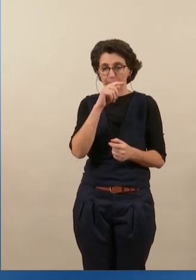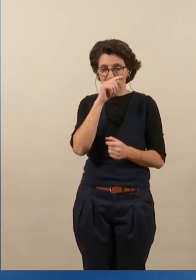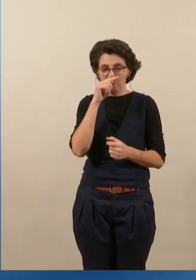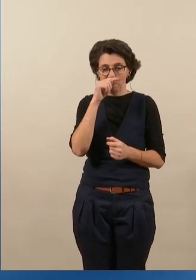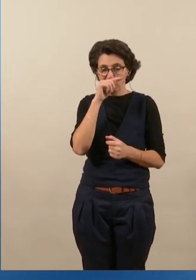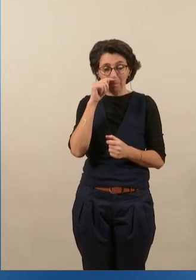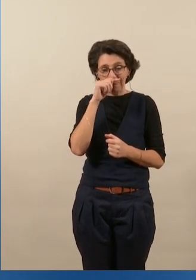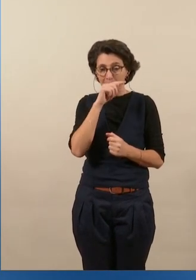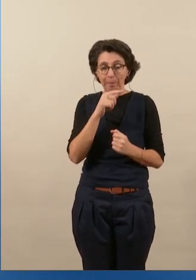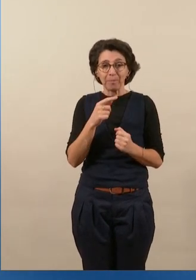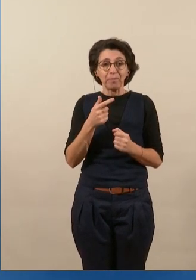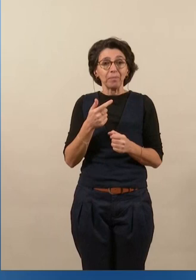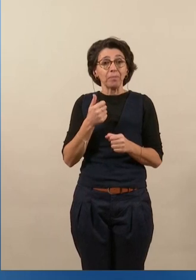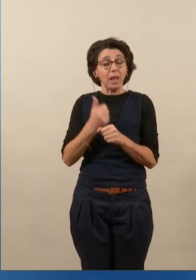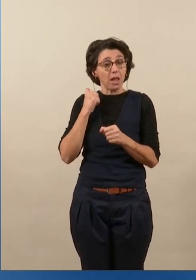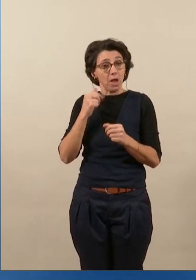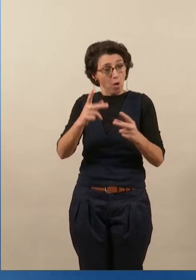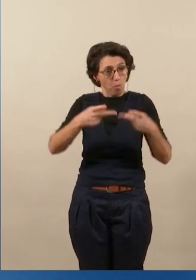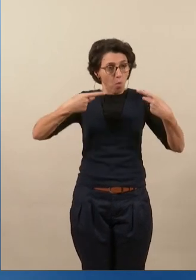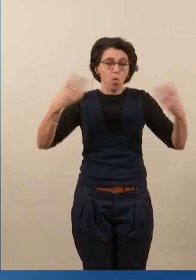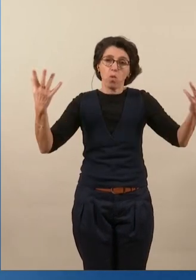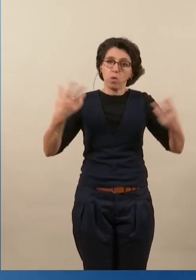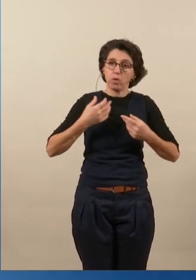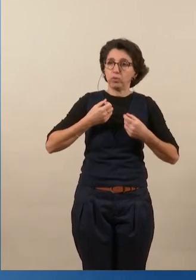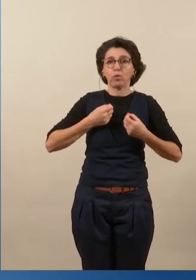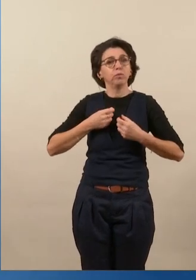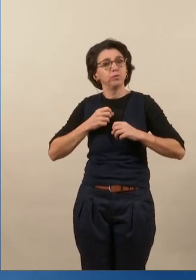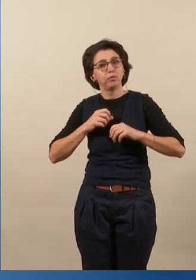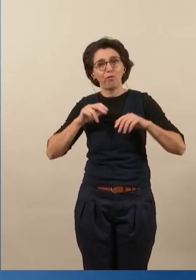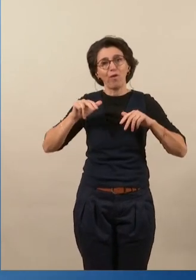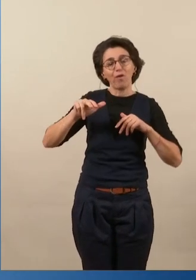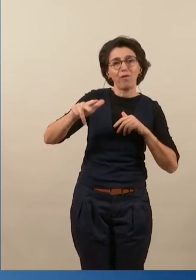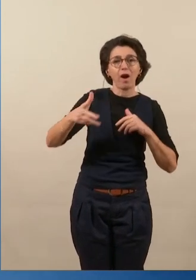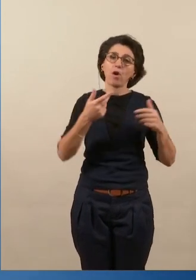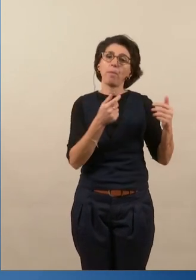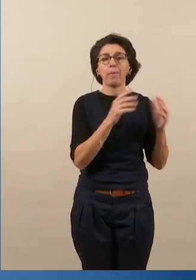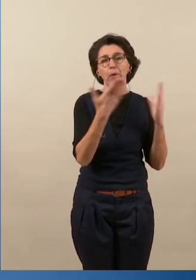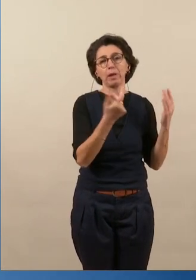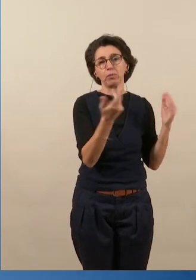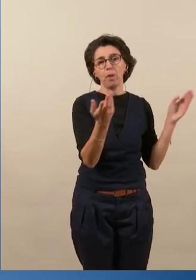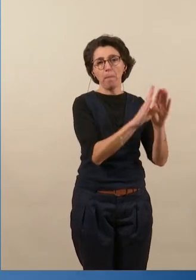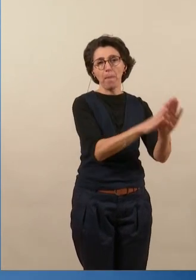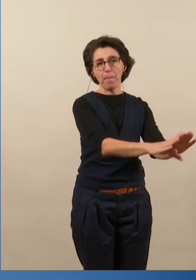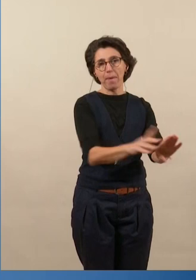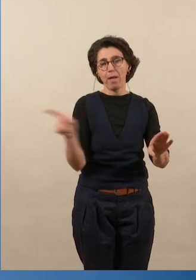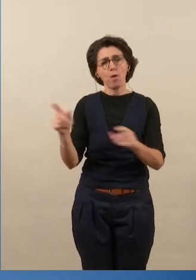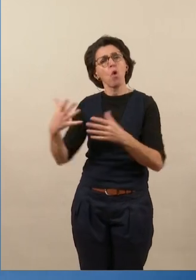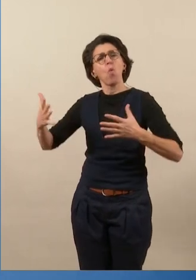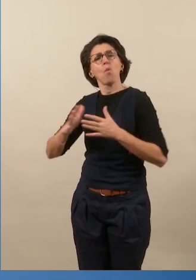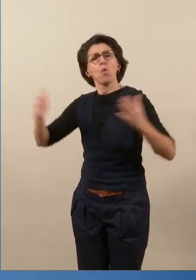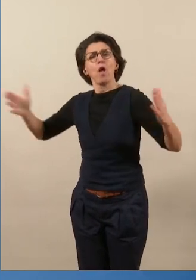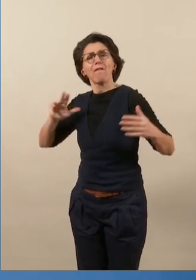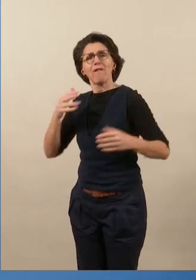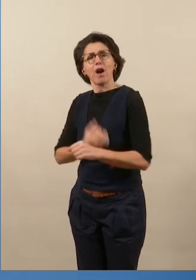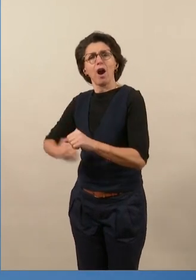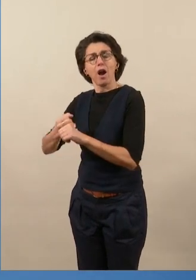enfar il y a seulement un an pour servir d'écran de fumée à la fermeture de plusieurs bibliothèques actuelles celle-ci